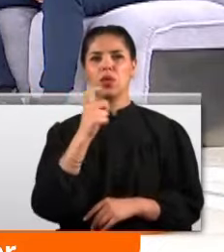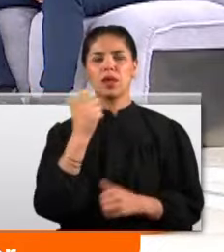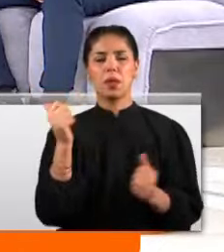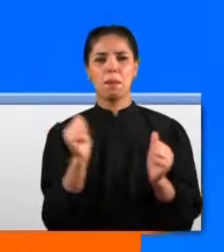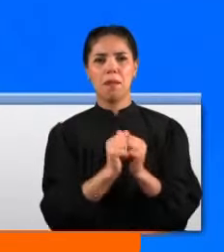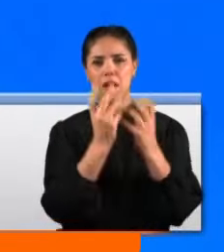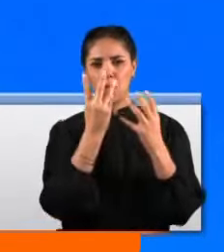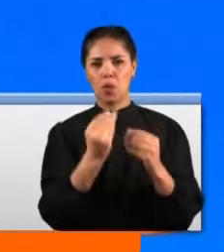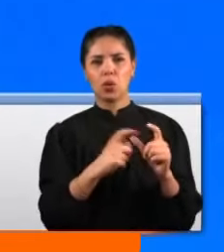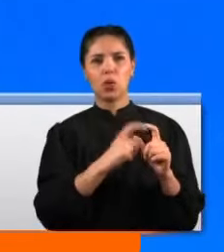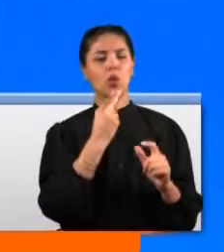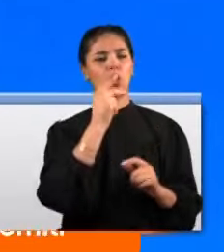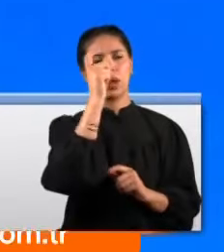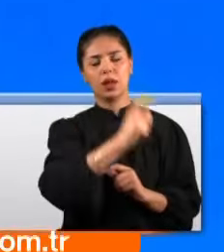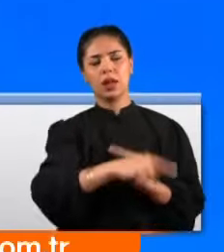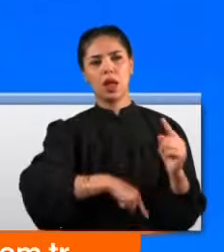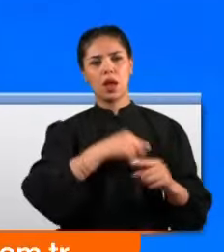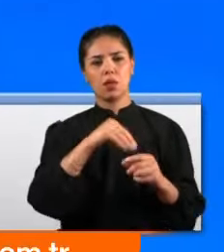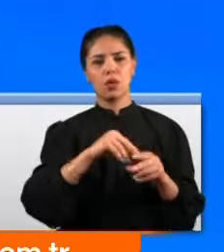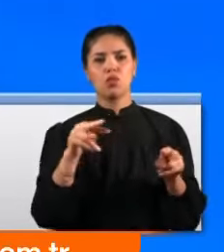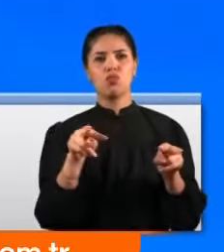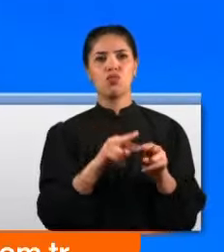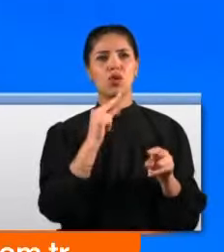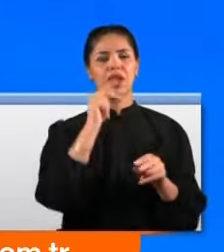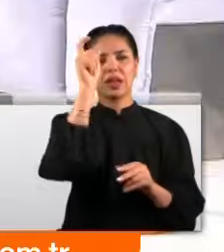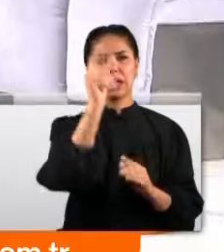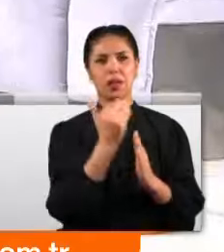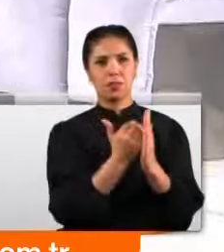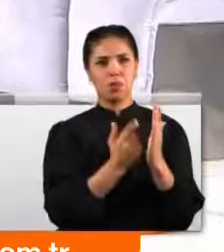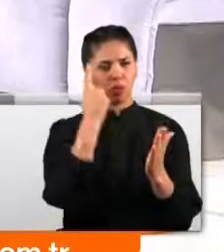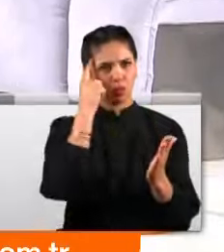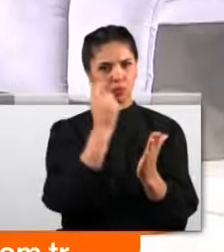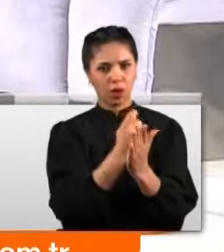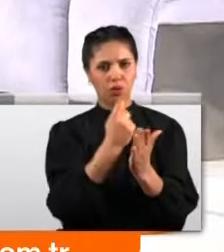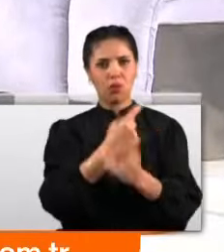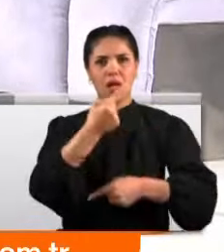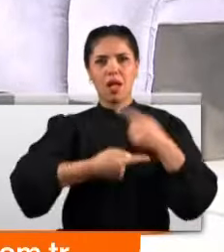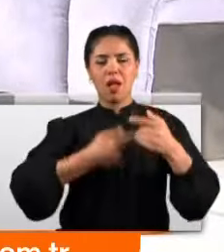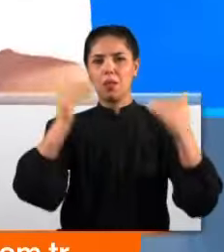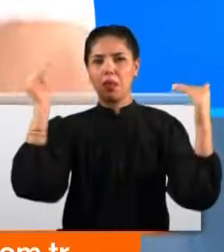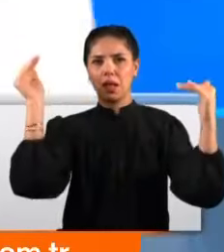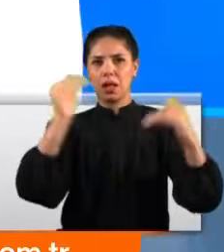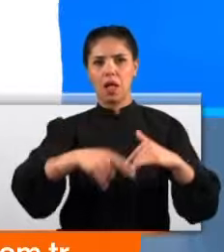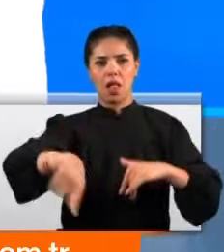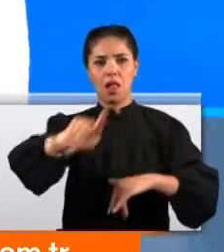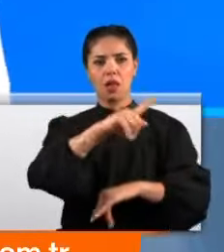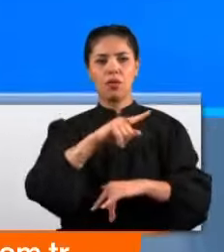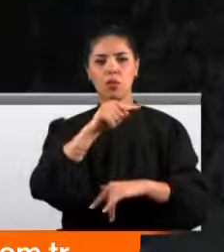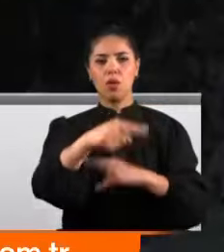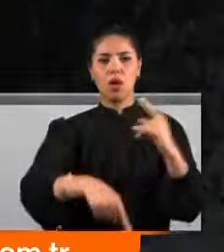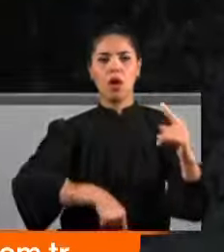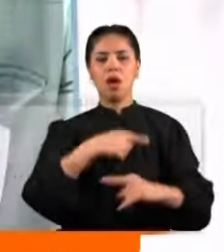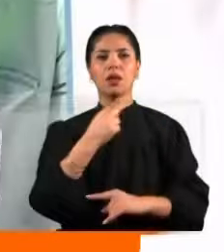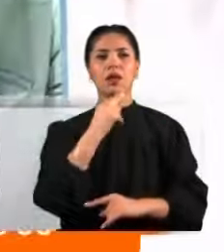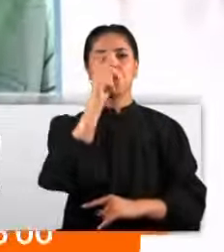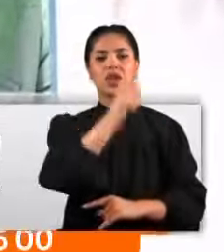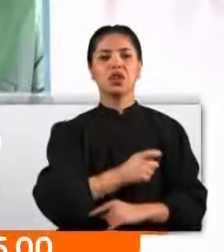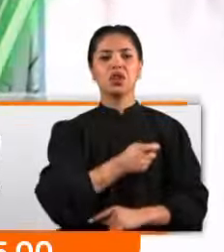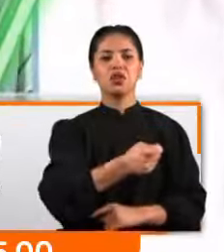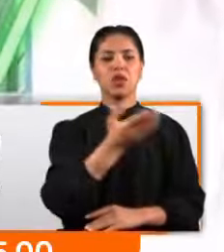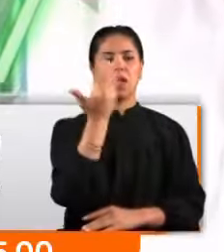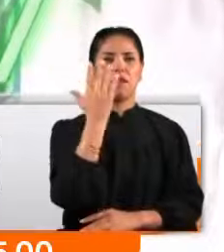Güllü Çolak'ı aramak için Müge Anlı'ya başvurmuş. Stüdyoya gelen yakınları ise aradığı kadının bir cinayete karıştığını iddia etmişti. Halam